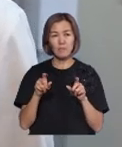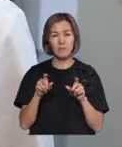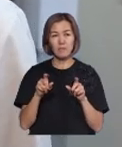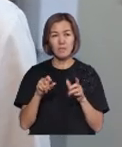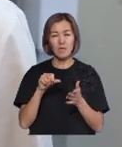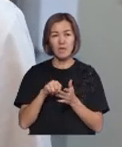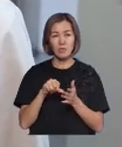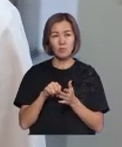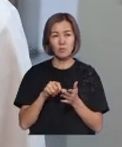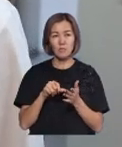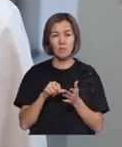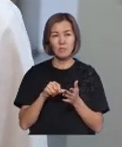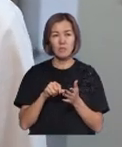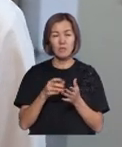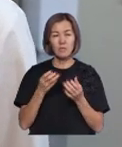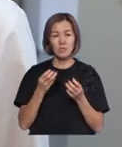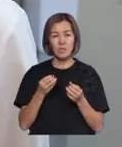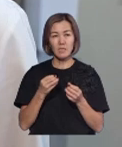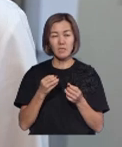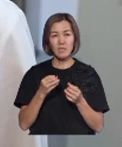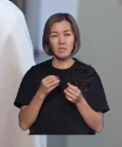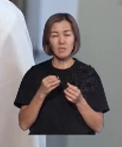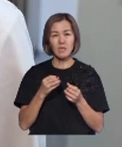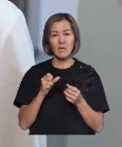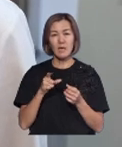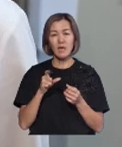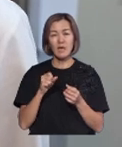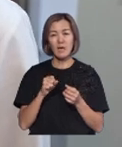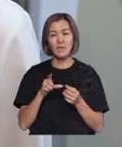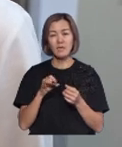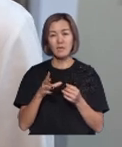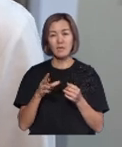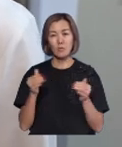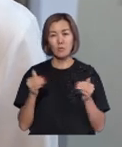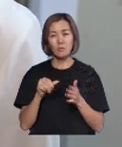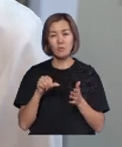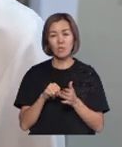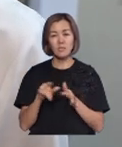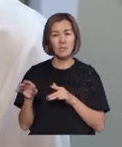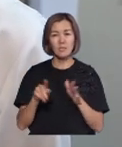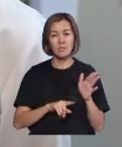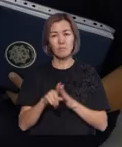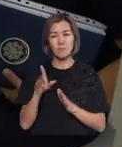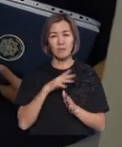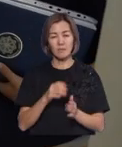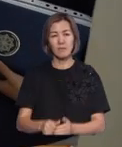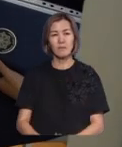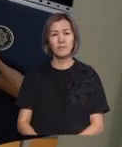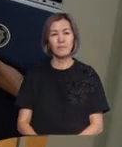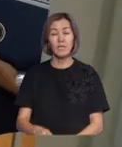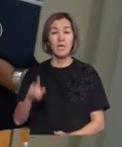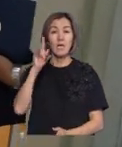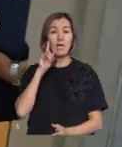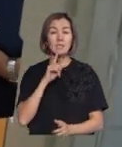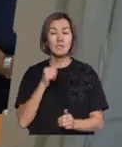мекемесінің қатысуымен және аграрный колледжінің қатысуымен 100 қадам акциясын атап өттік. Қазақстанда